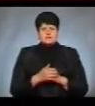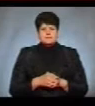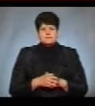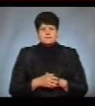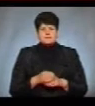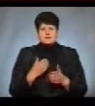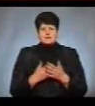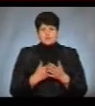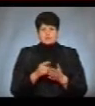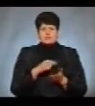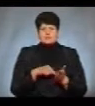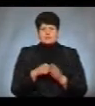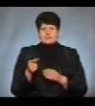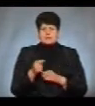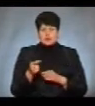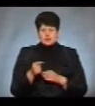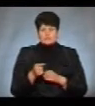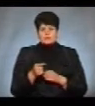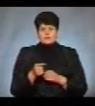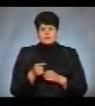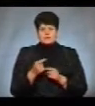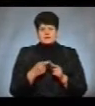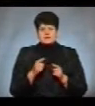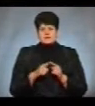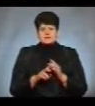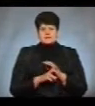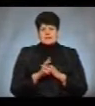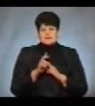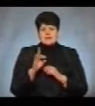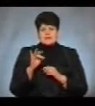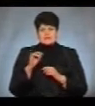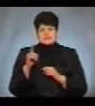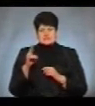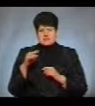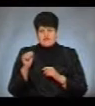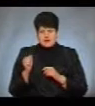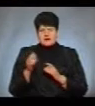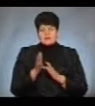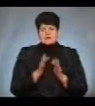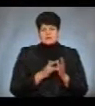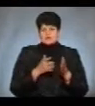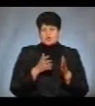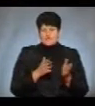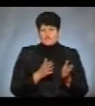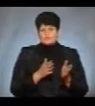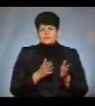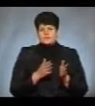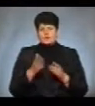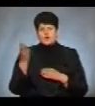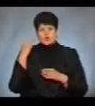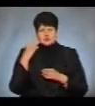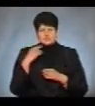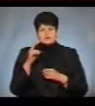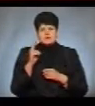прикладу, от по місту Тернополю, це церква Різдва Христового, пам'ятки національного значення, колишній